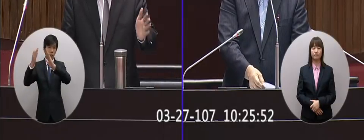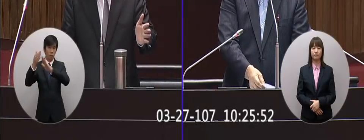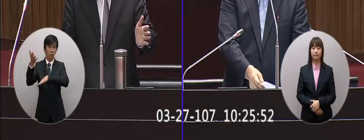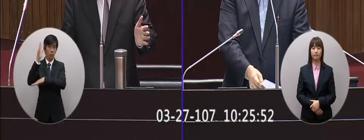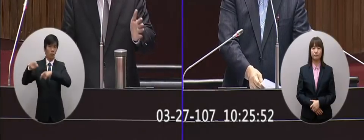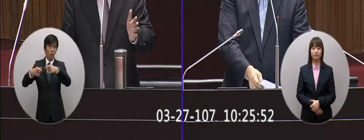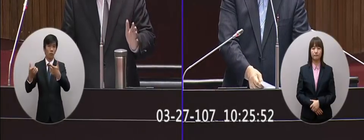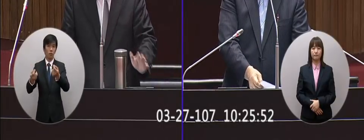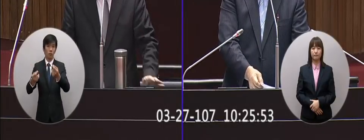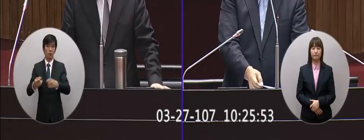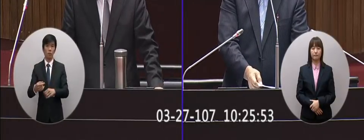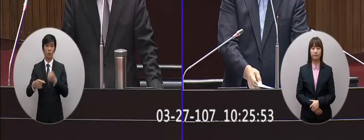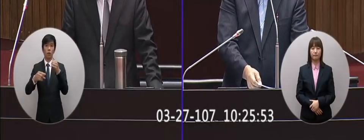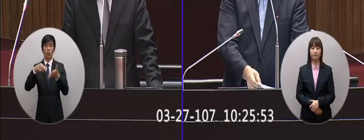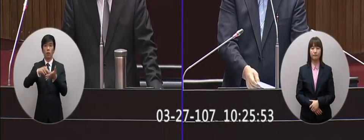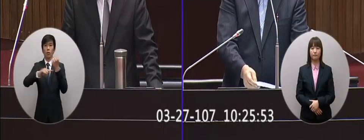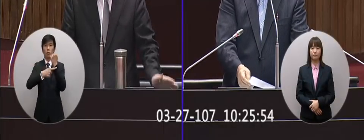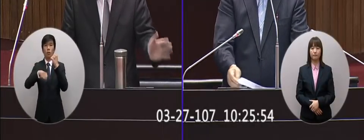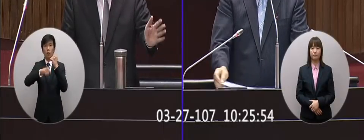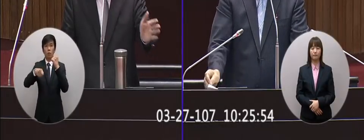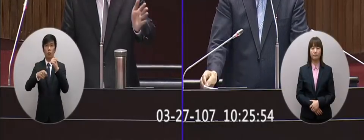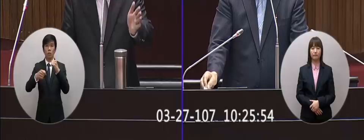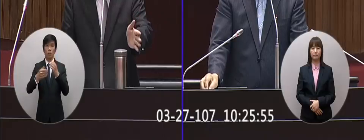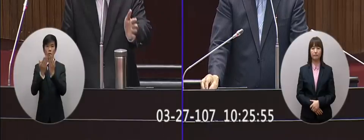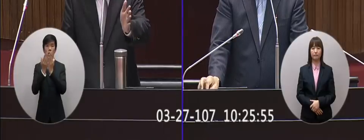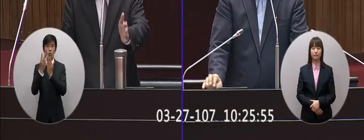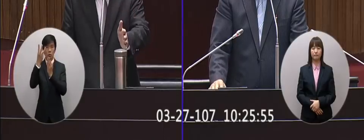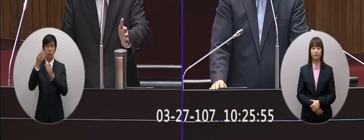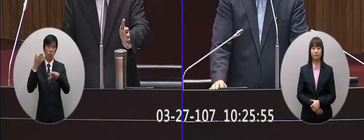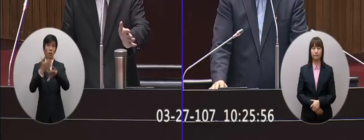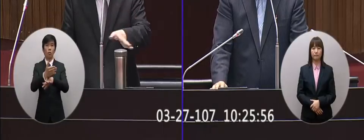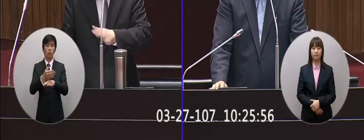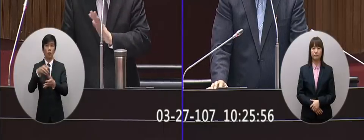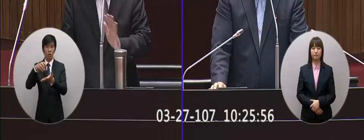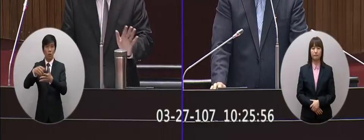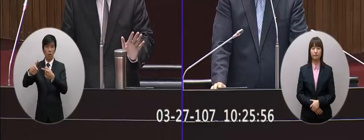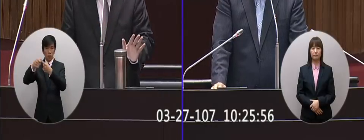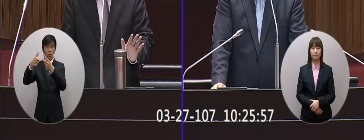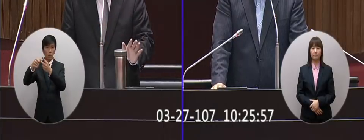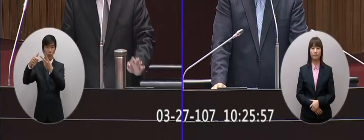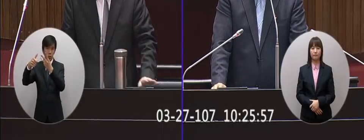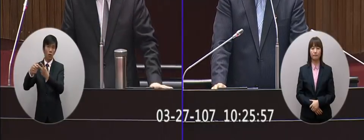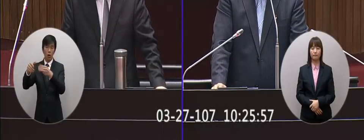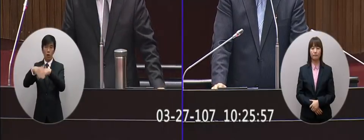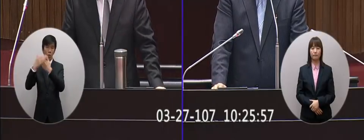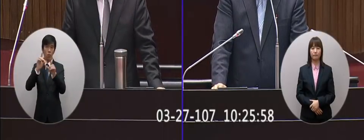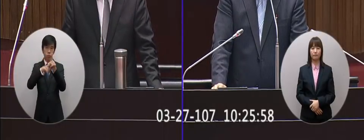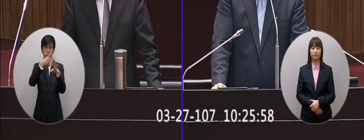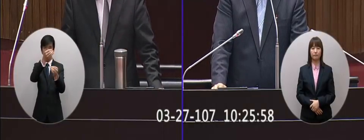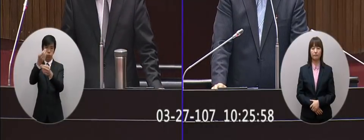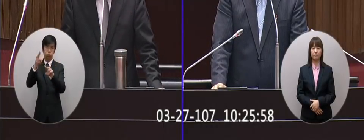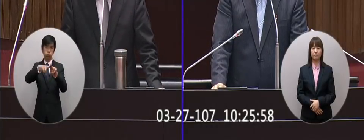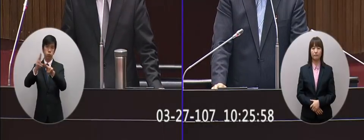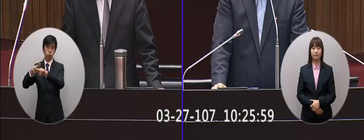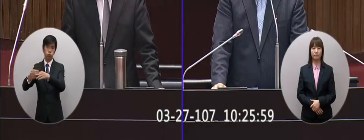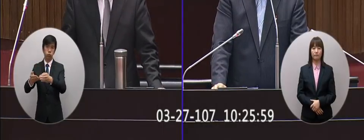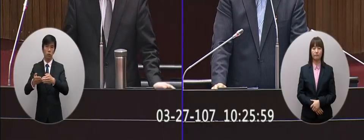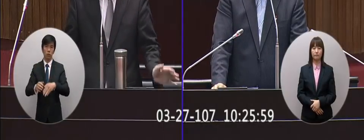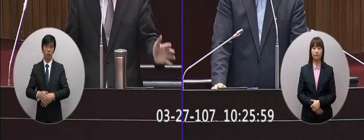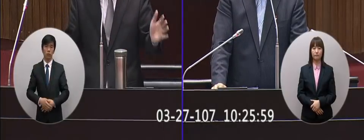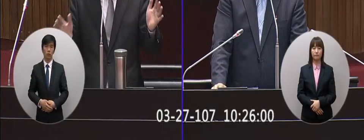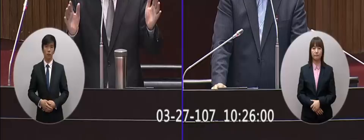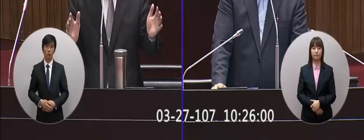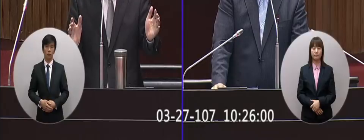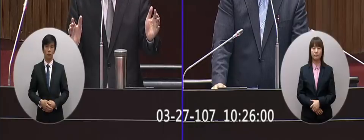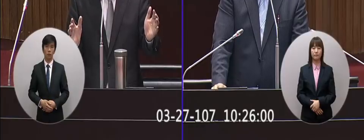为立法院已经三读通过电业法，核一、核二、核三都要如期除役。在这种状况之下，